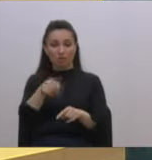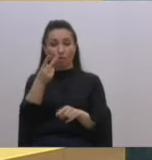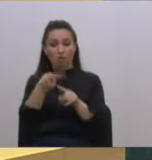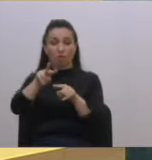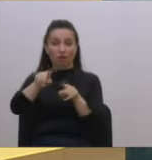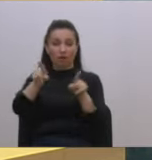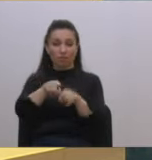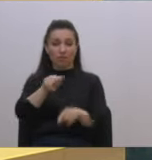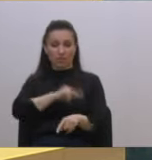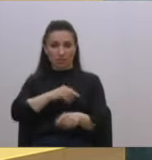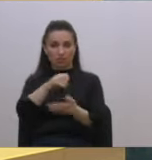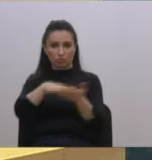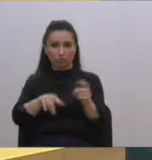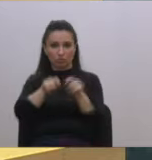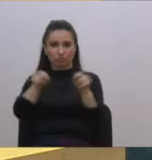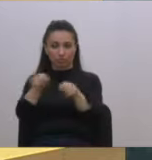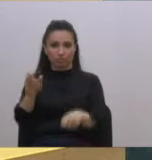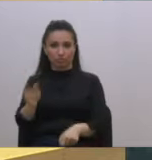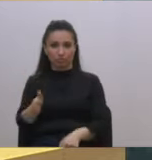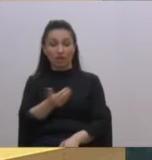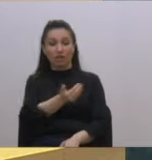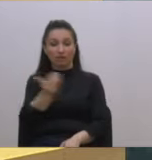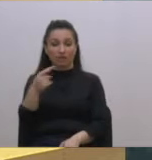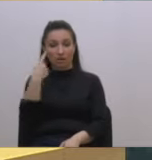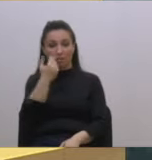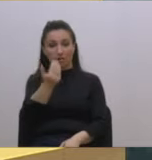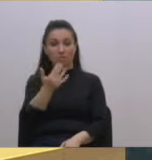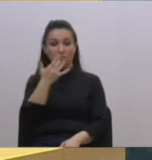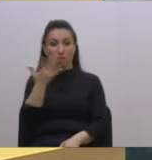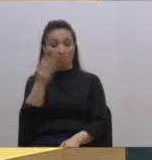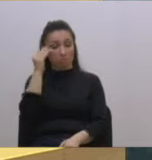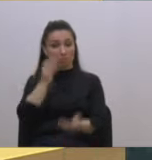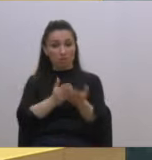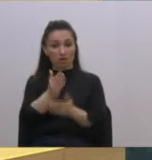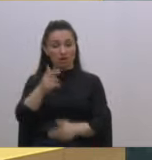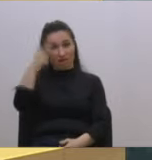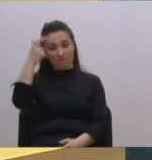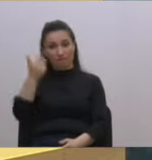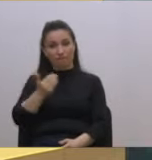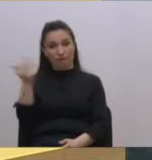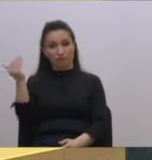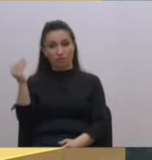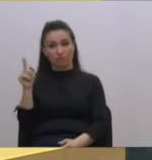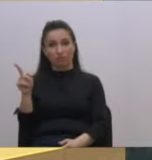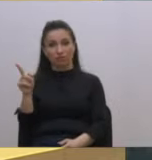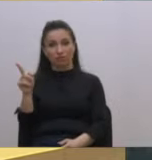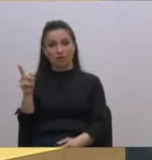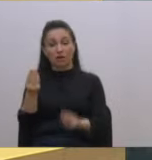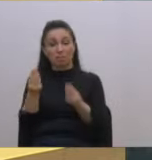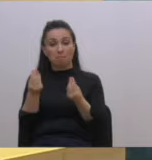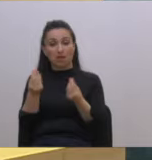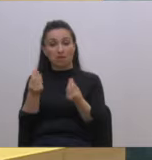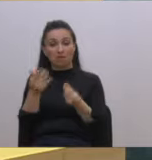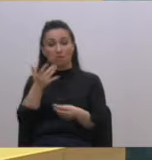ამდენი სამუშაო იქმნება. თქვენი პირადი პოლიტიკური მიზნებისათვის და ბიძინა ივანიშვილის ფინანსური